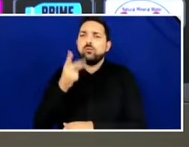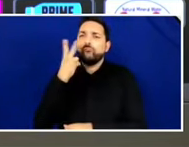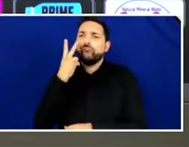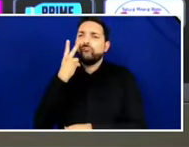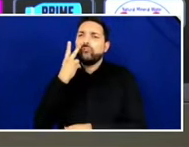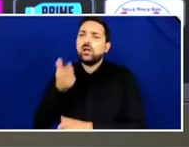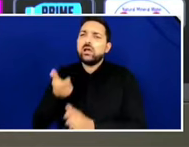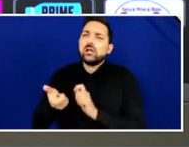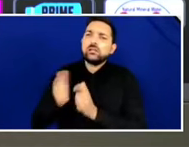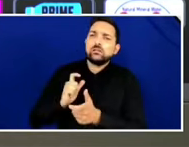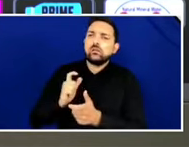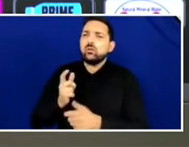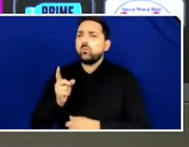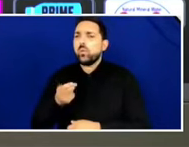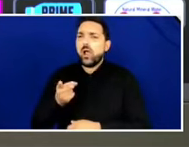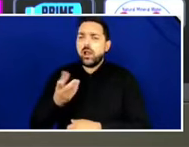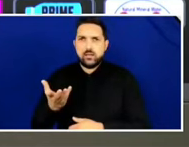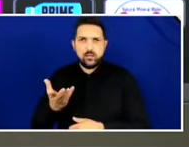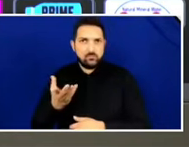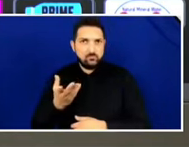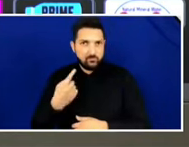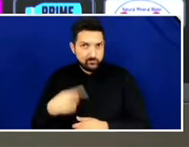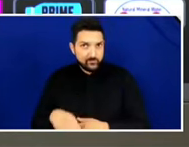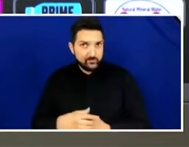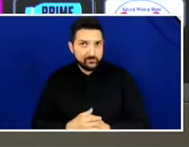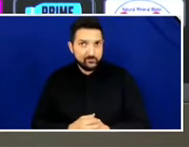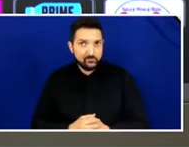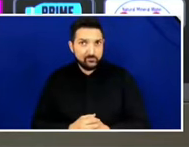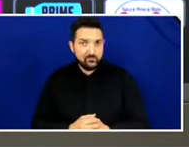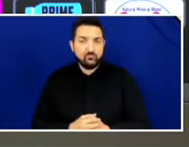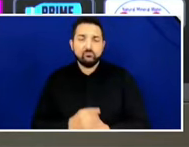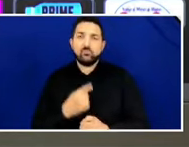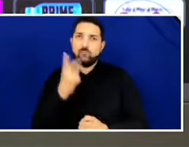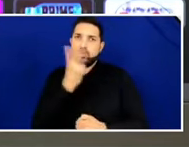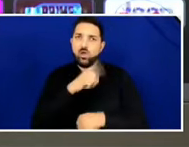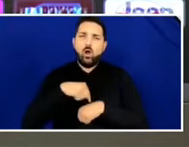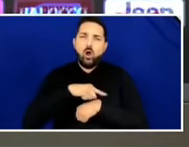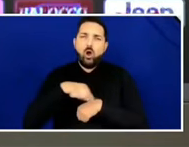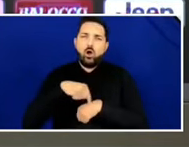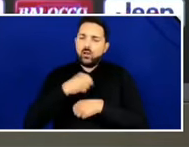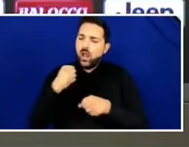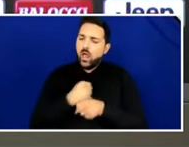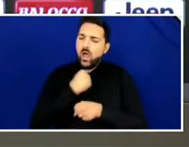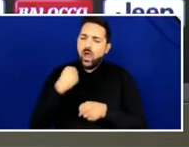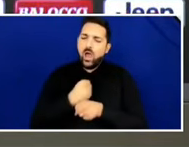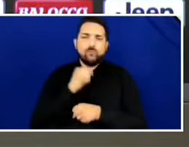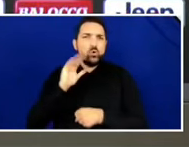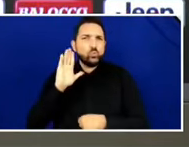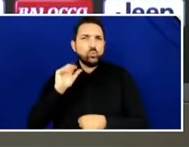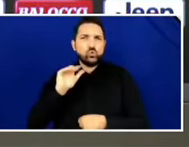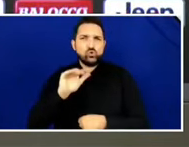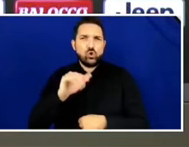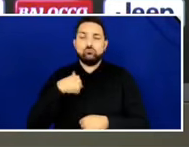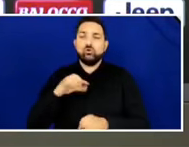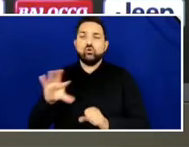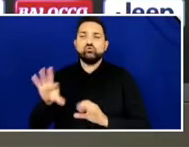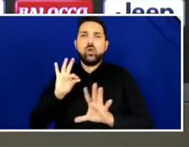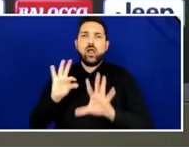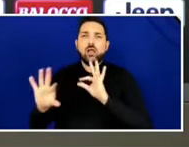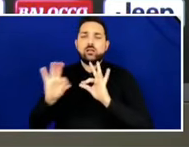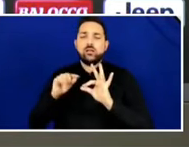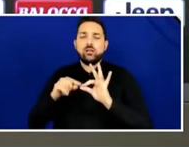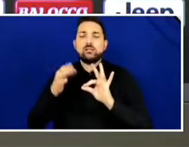sono arrivate tanto tante ore di lavoro tutti i giorni e tutte le scelte fatte per il bene della squadra nel